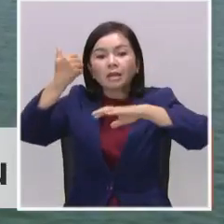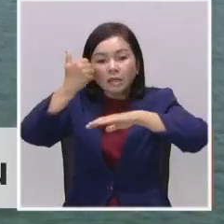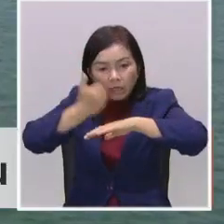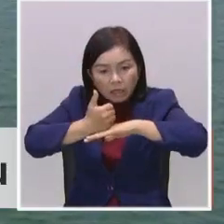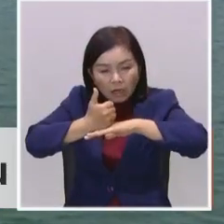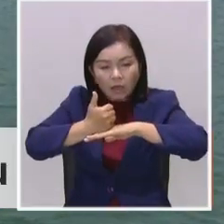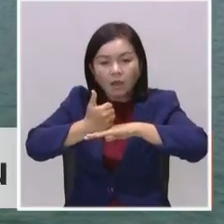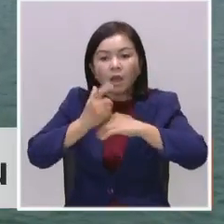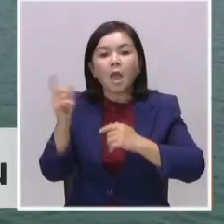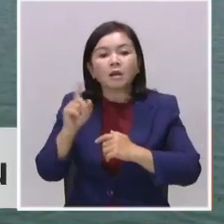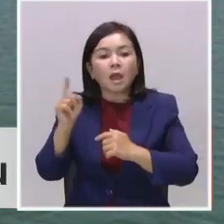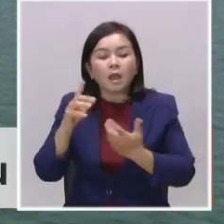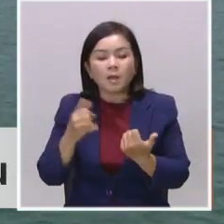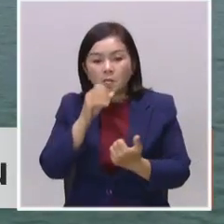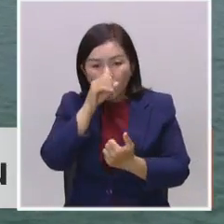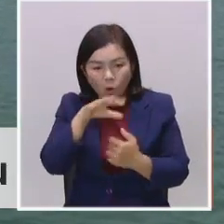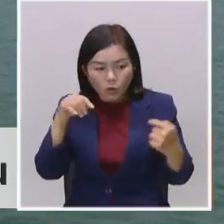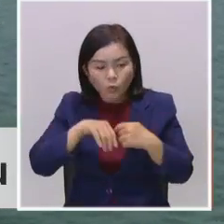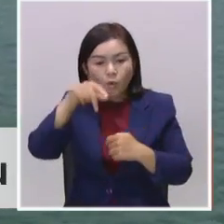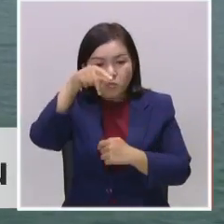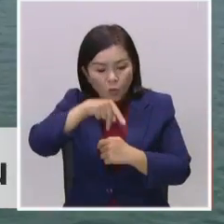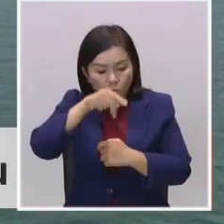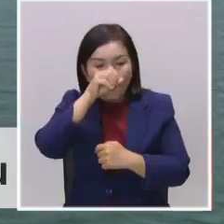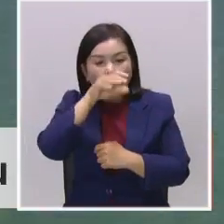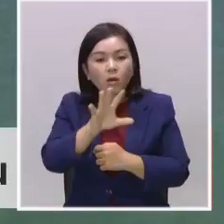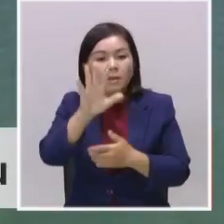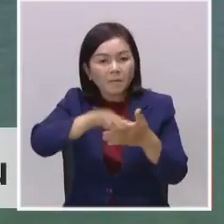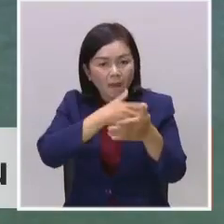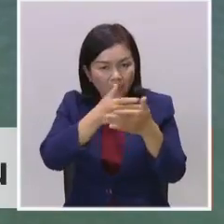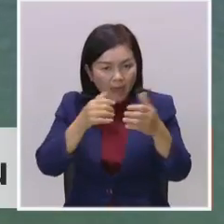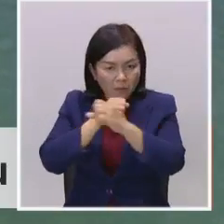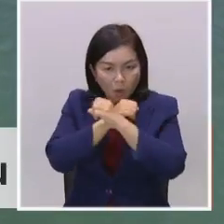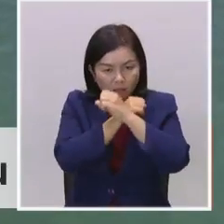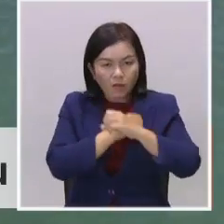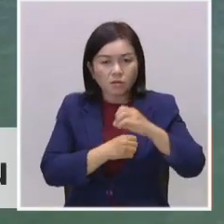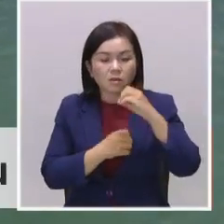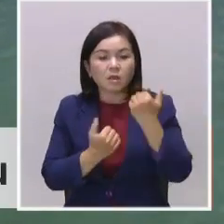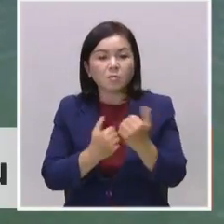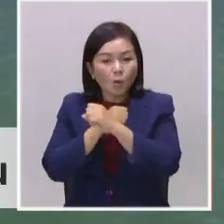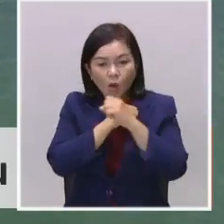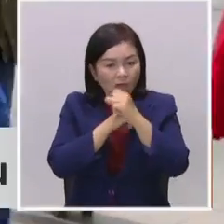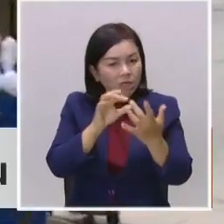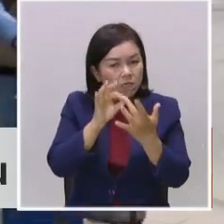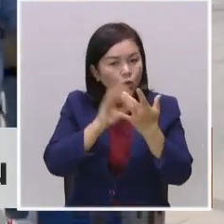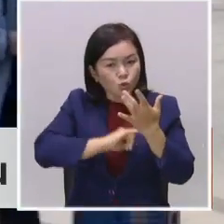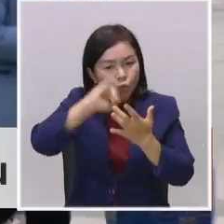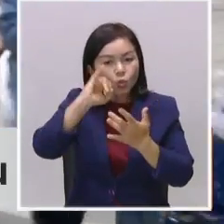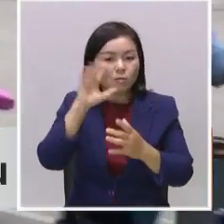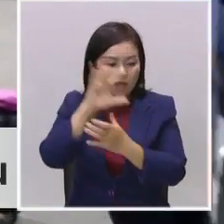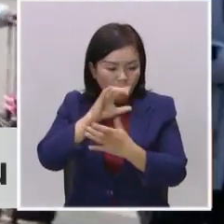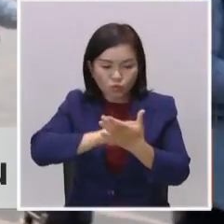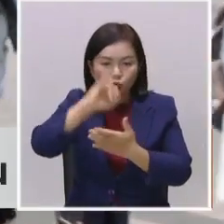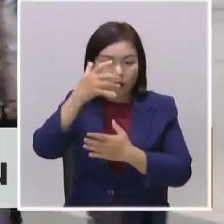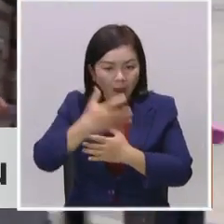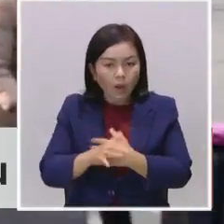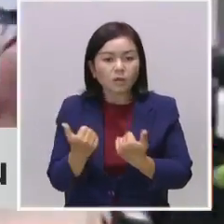งได้ออกมาปกป้องยุทธศาสตร์ดังกล่าวในวันพุธยืนยันว่านโยบายโควิดเป็นศูนย์เป็นทางเลือกที่ถูกต้องวันเสาร์